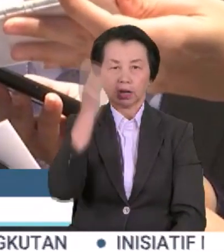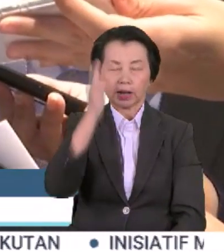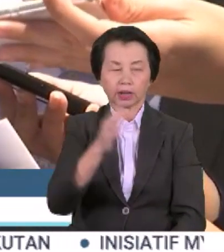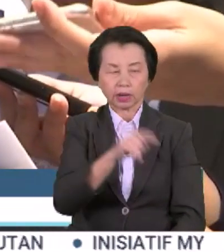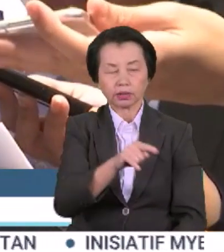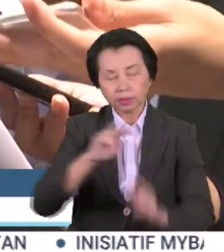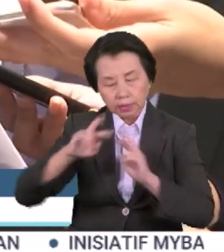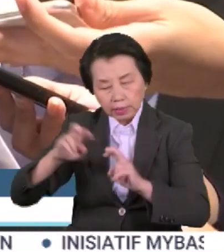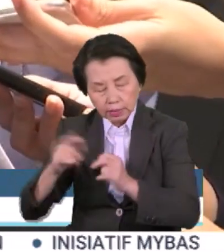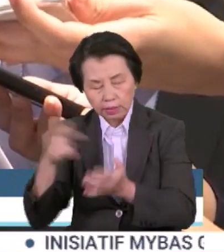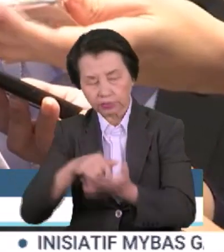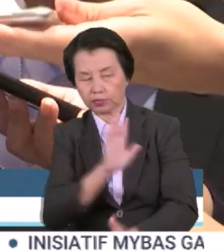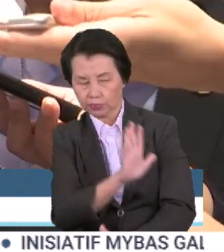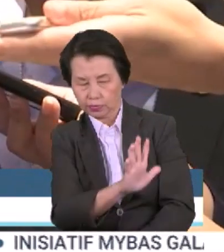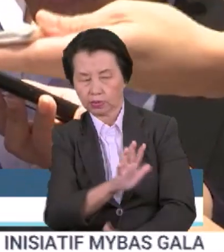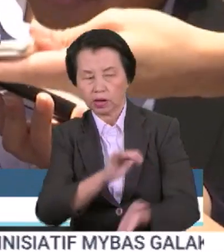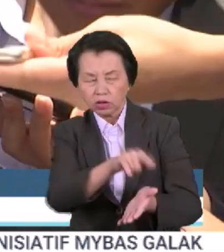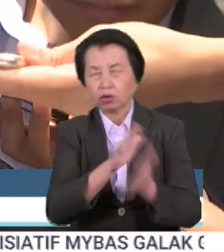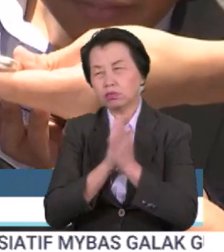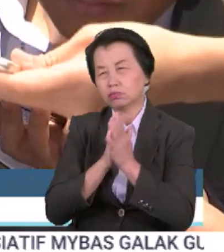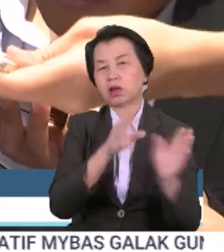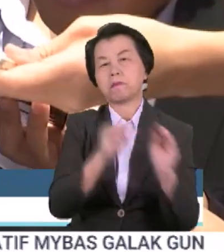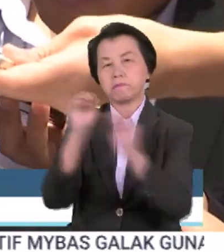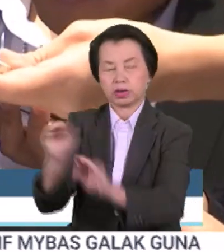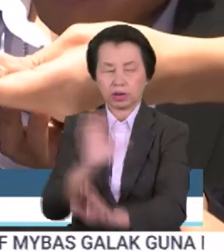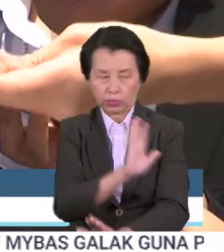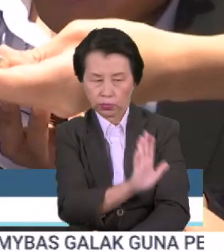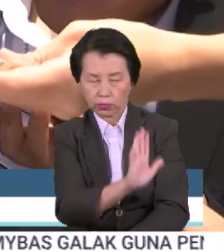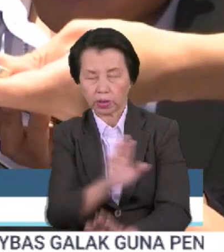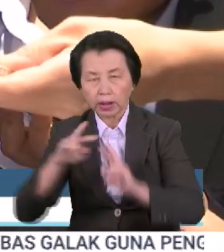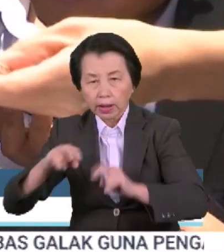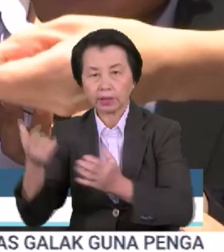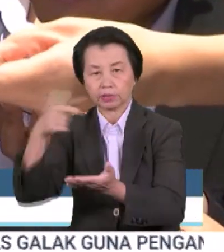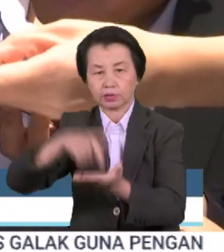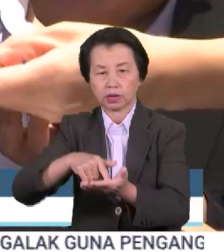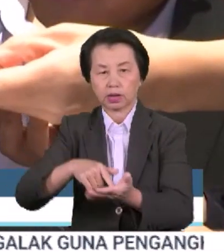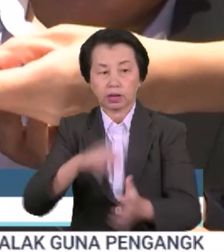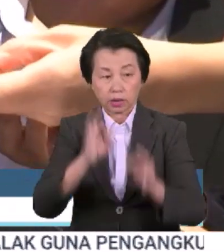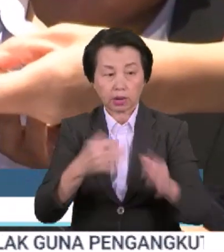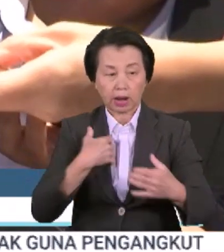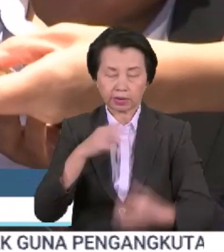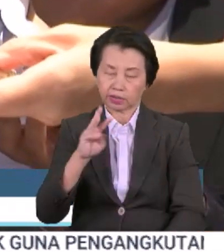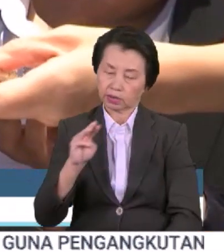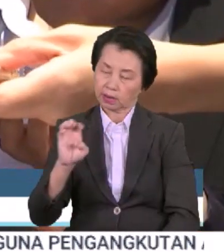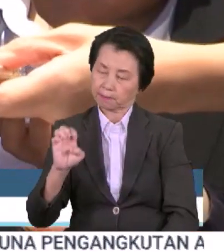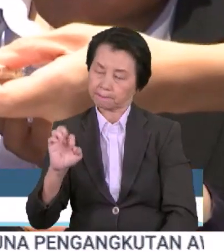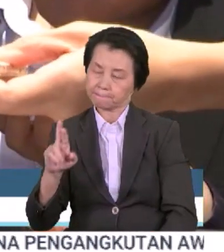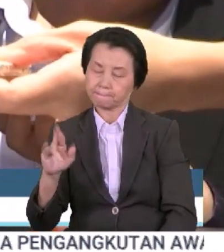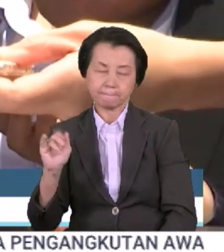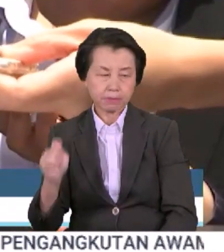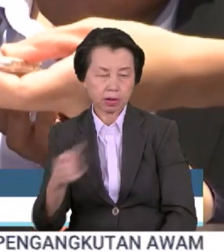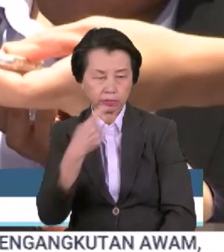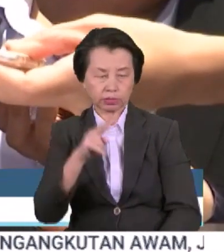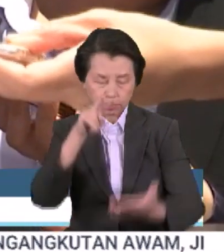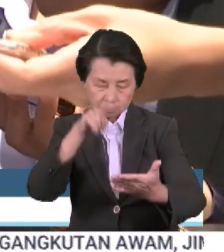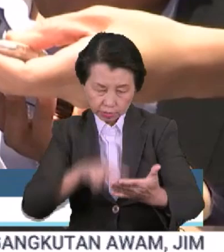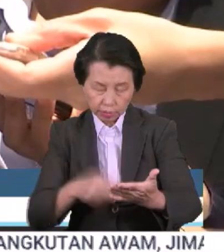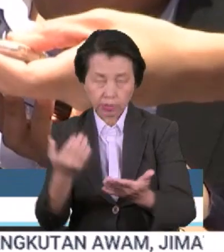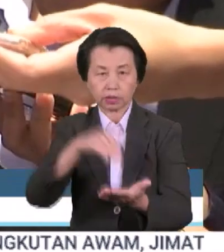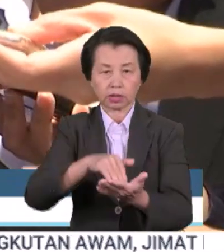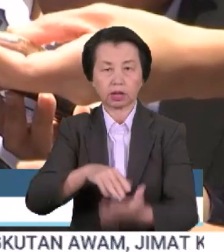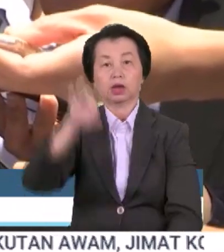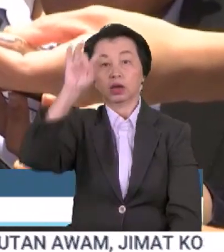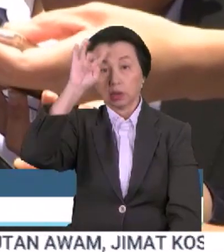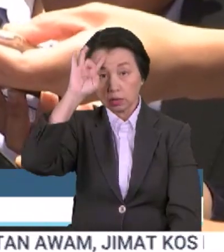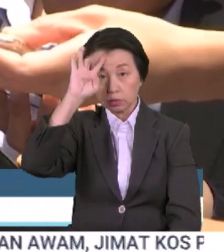kaji lagi rayuan-rayuan mungkin memang ada merit lah, ya, untuk kita perhalusi kembali, dan